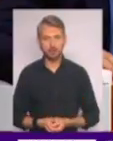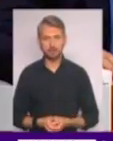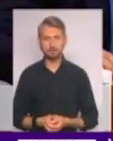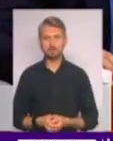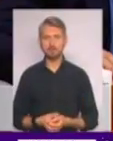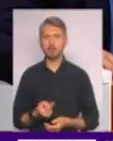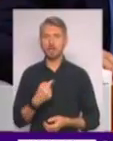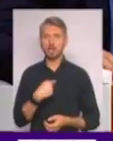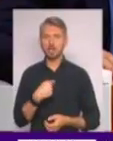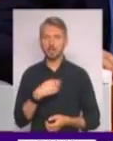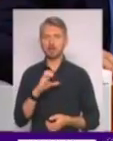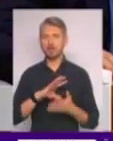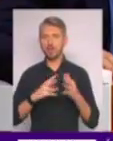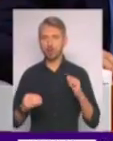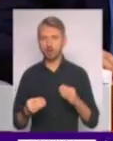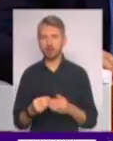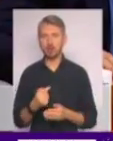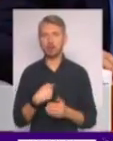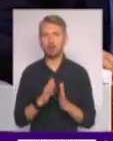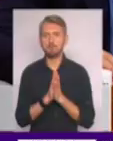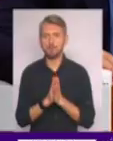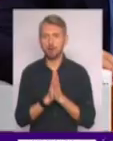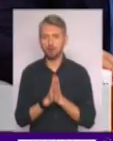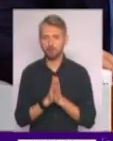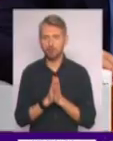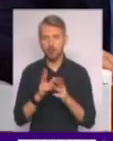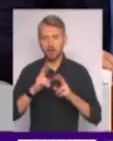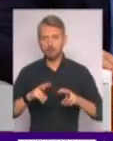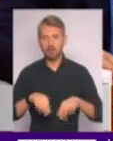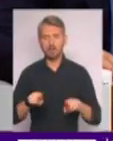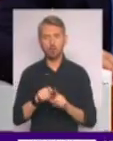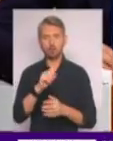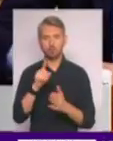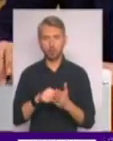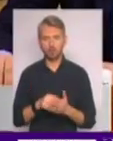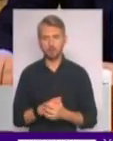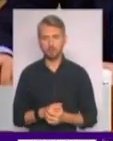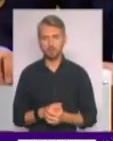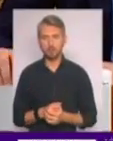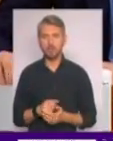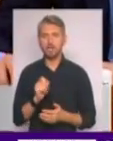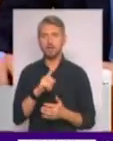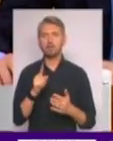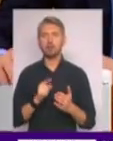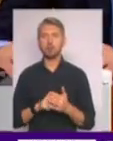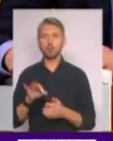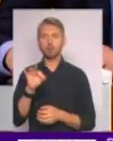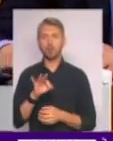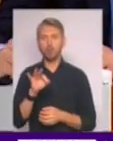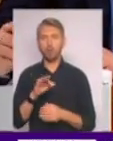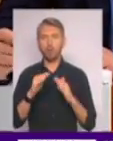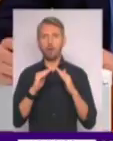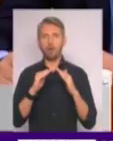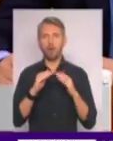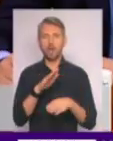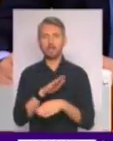чути. Я з Виноградаря, я прошу розглянути такий вопрос. Вопрос о кіосках з